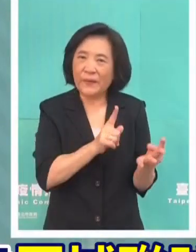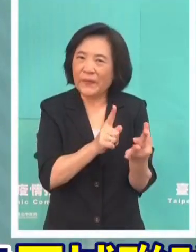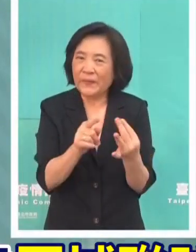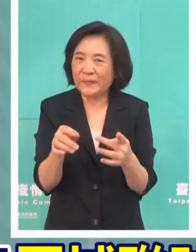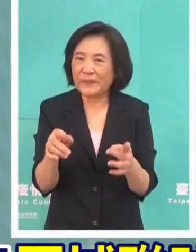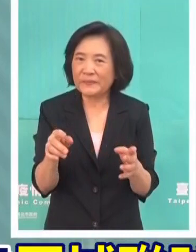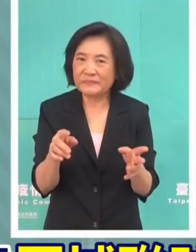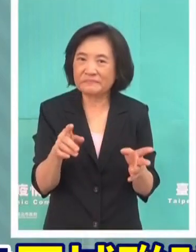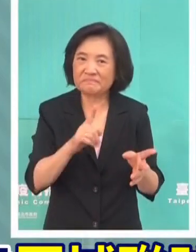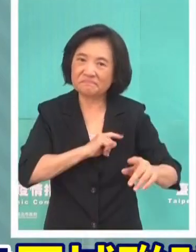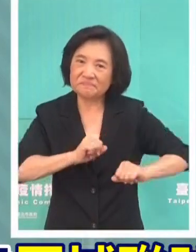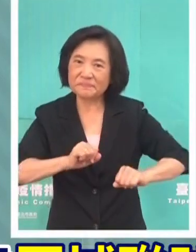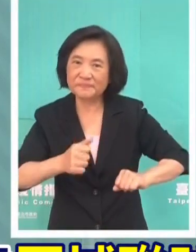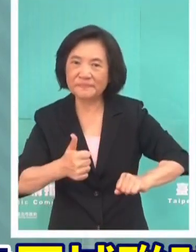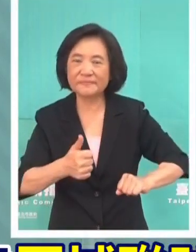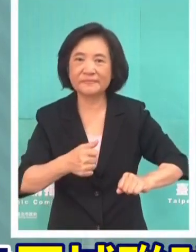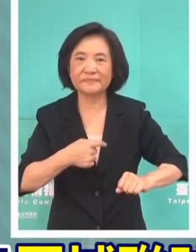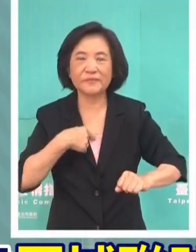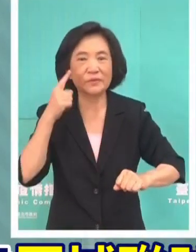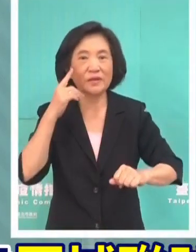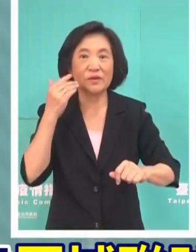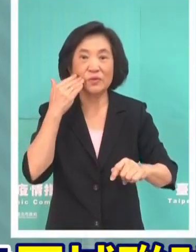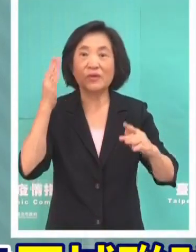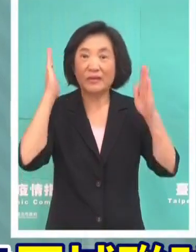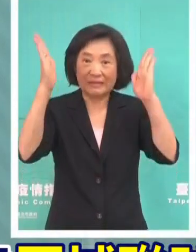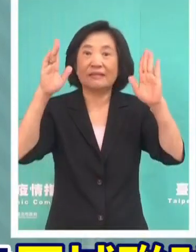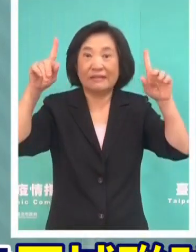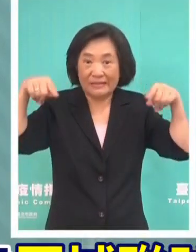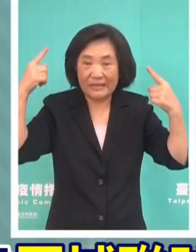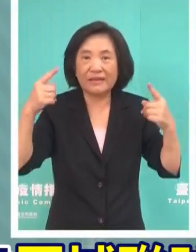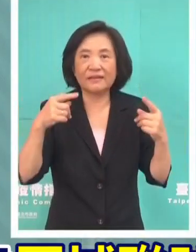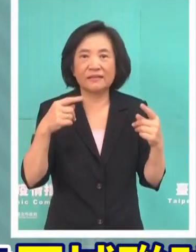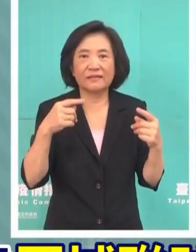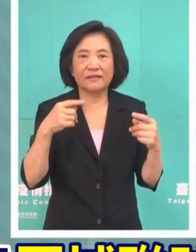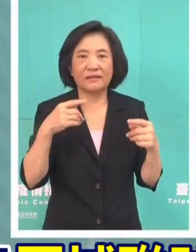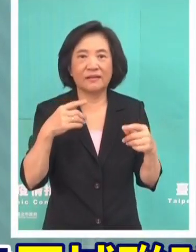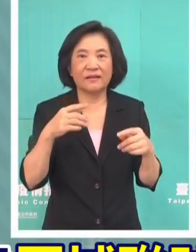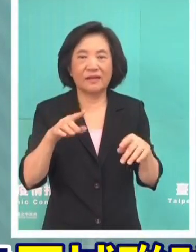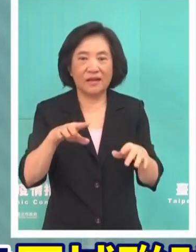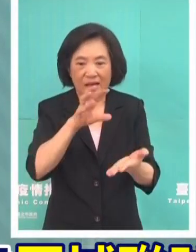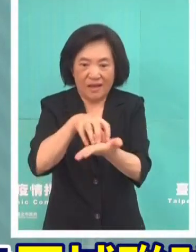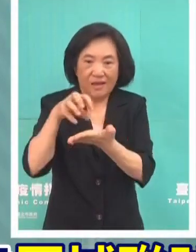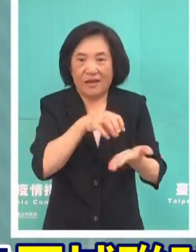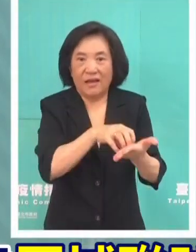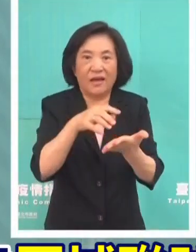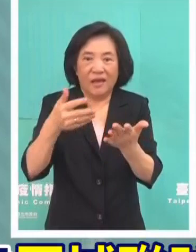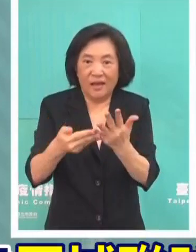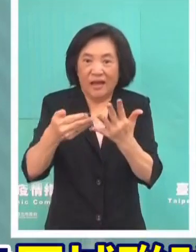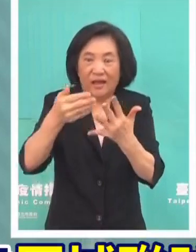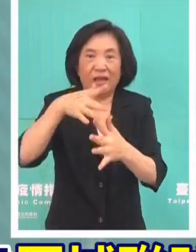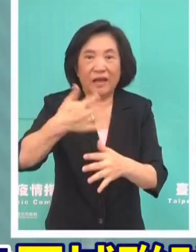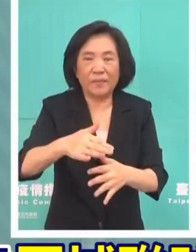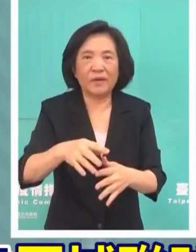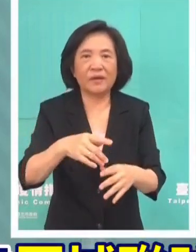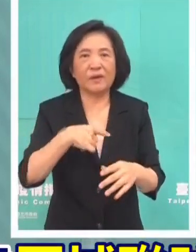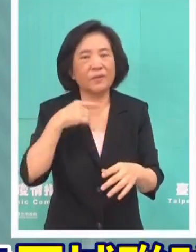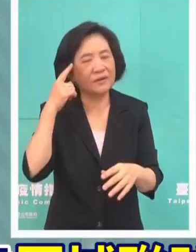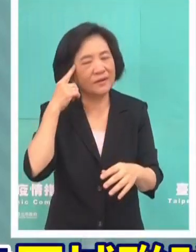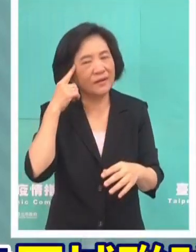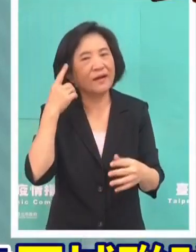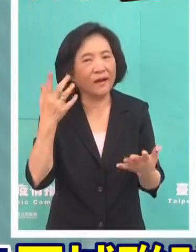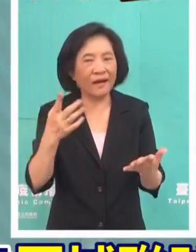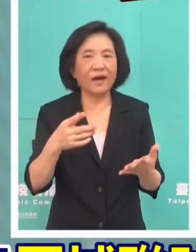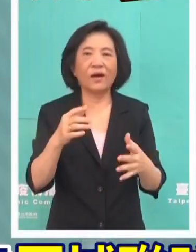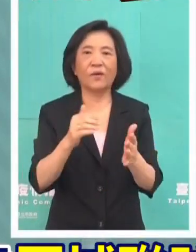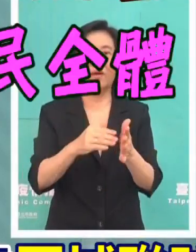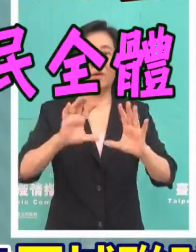知道，正常的疫调程序都还没，恐怕都还没开始，我们就已经把它处理掉。所以还是回到一句话哈，